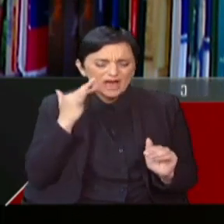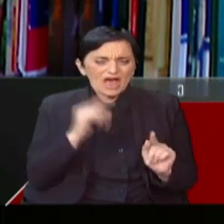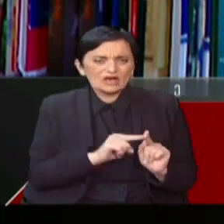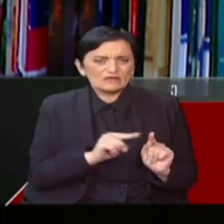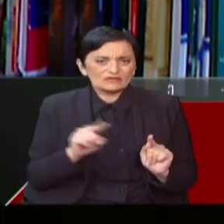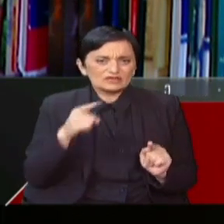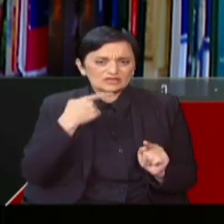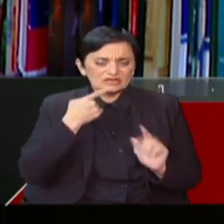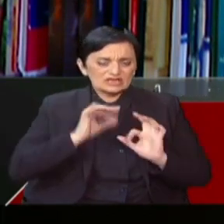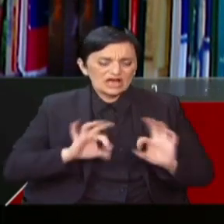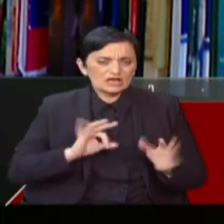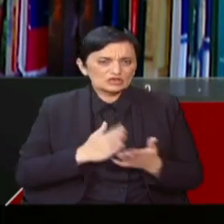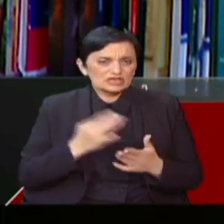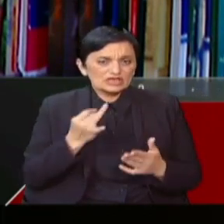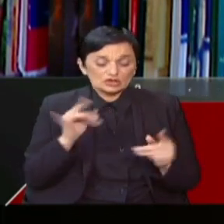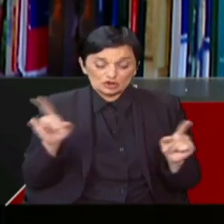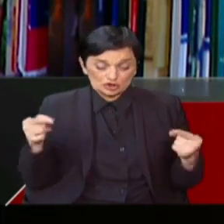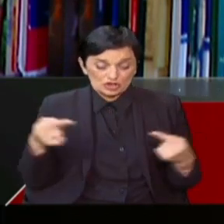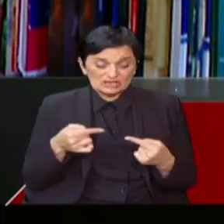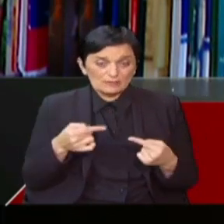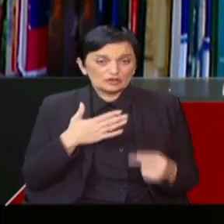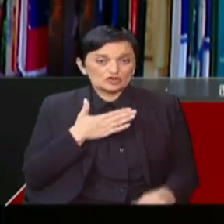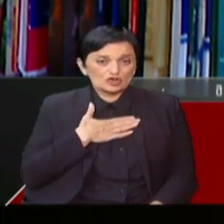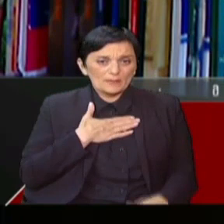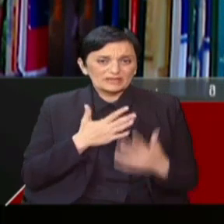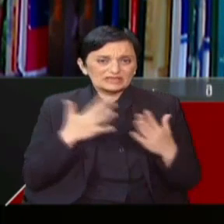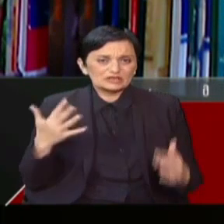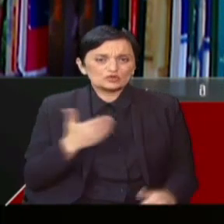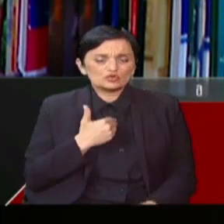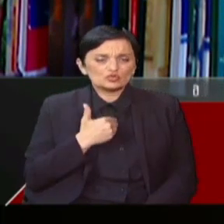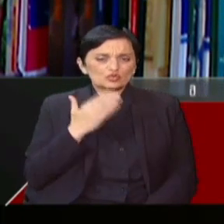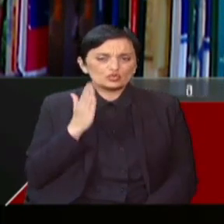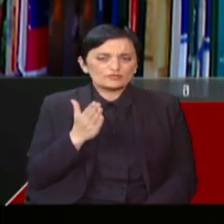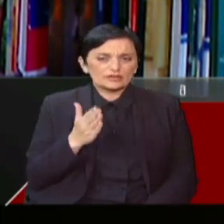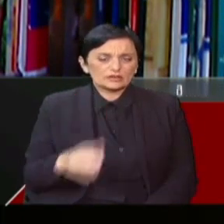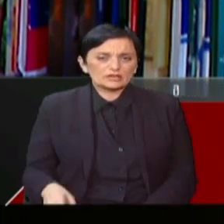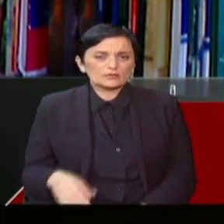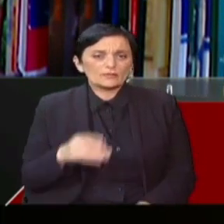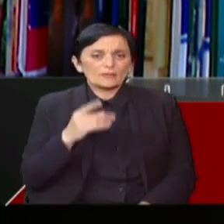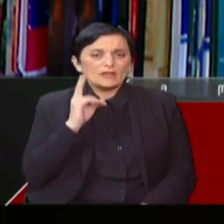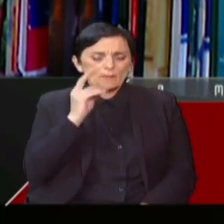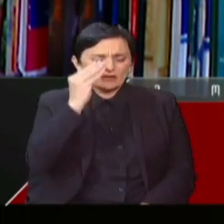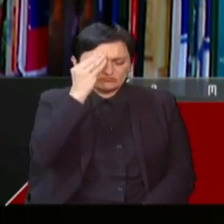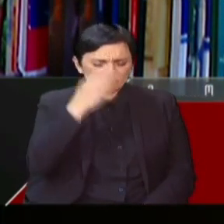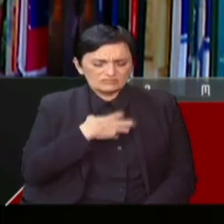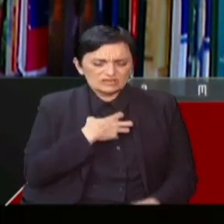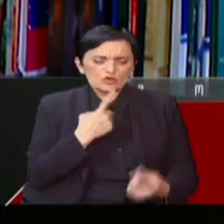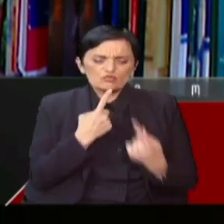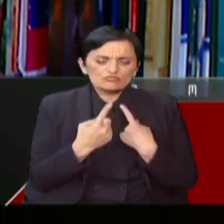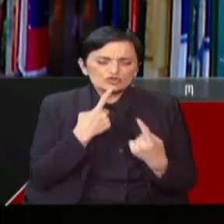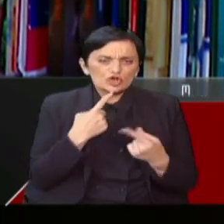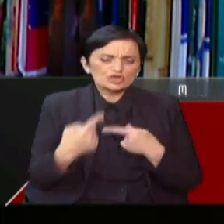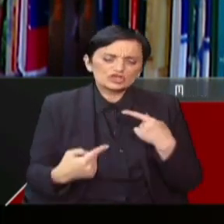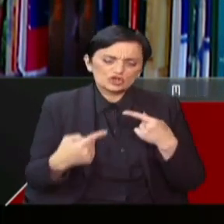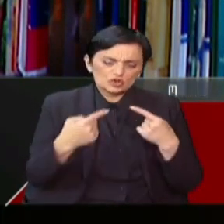რაც გაცხადებულად გვაქვს ინტერესად. შესაბამისად, ჩემი დიდი სრული იქნებოდა რომ ყოფილიყო საგნობრივი მსჯელობა, საგნობრივი